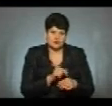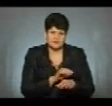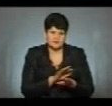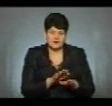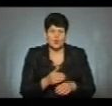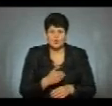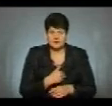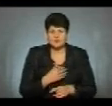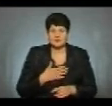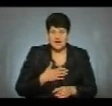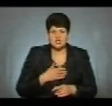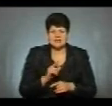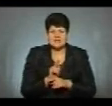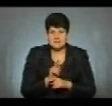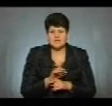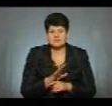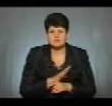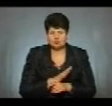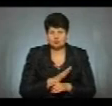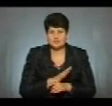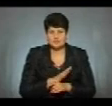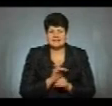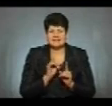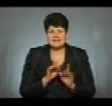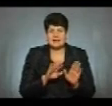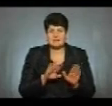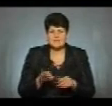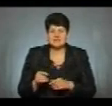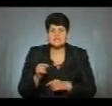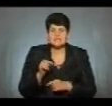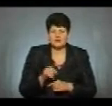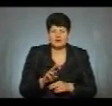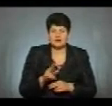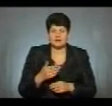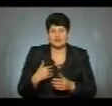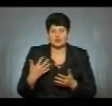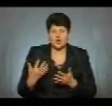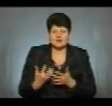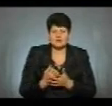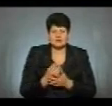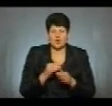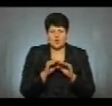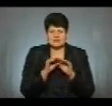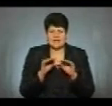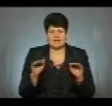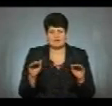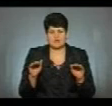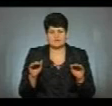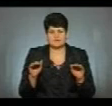щоб наша стабільність була стабільна тільки після того, як ми досягнемо якогось рівня